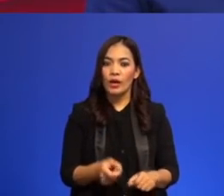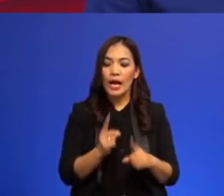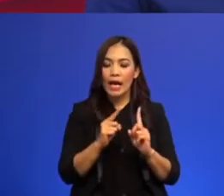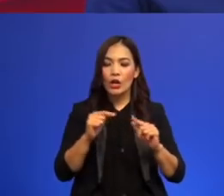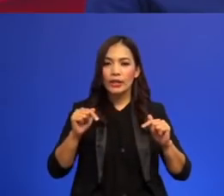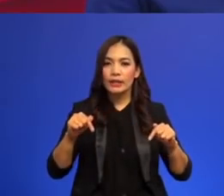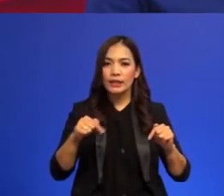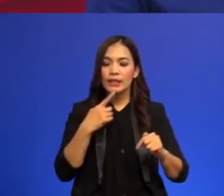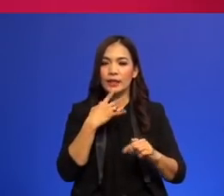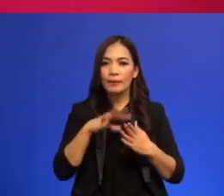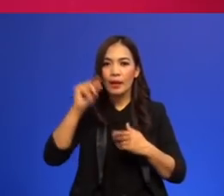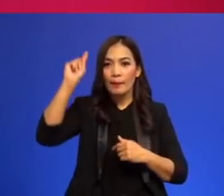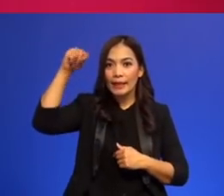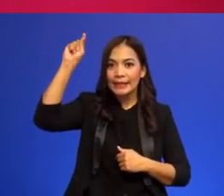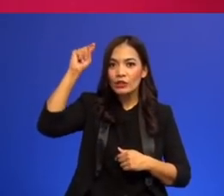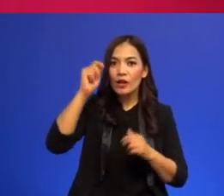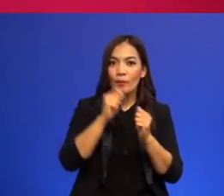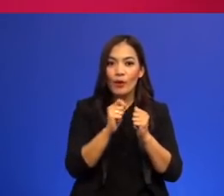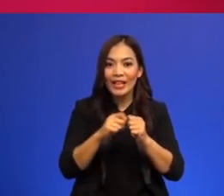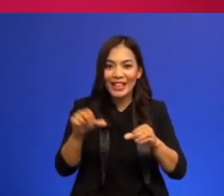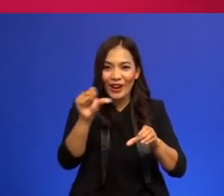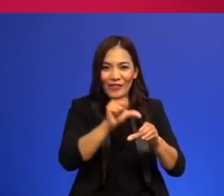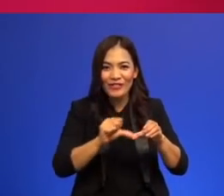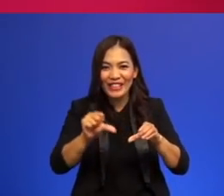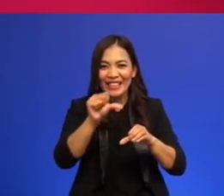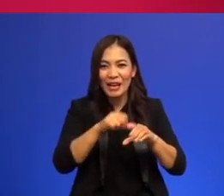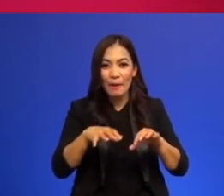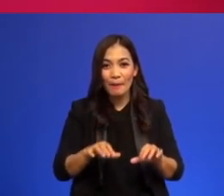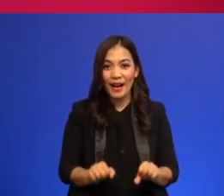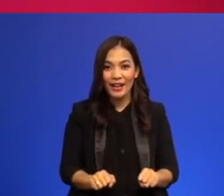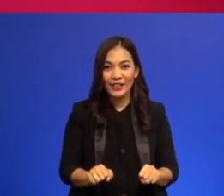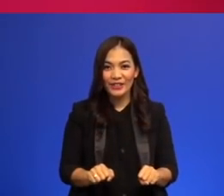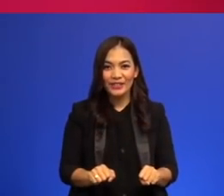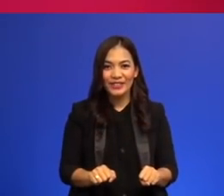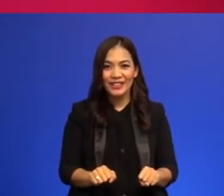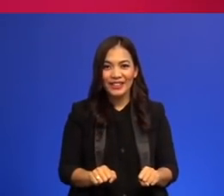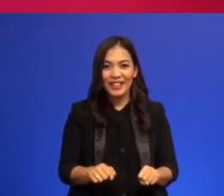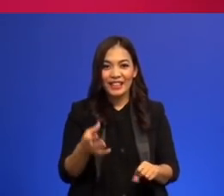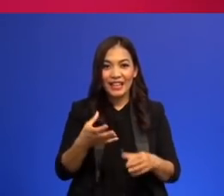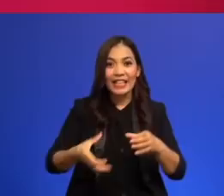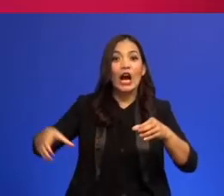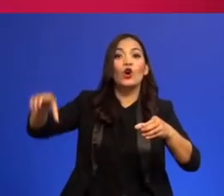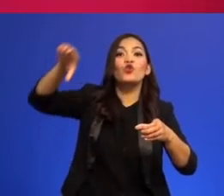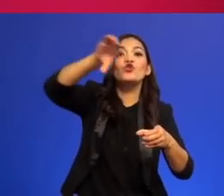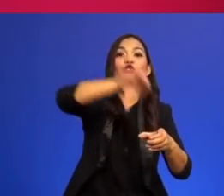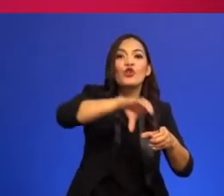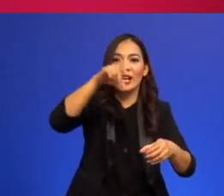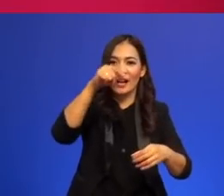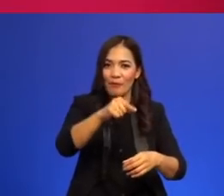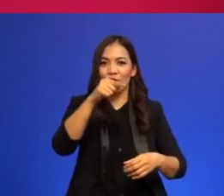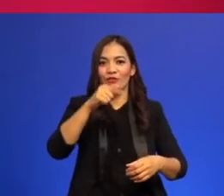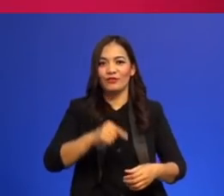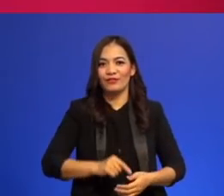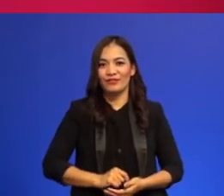sini ada mahasiswa bikin kopi pangku, guyur pakai apa kopi panas